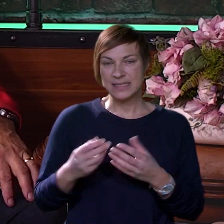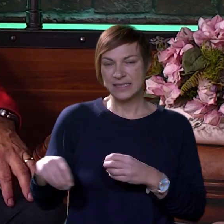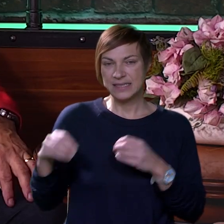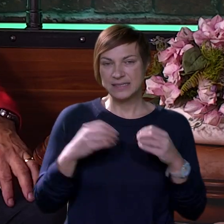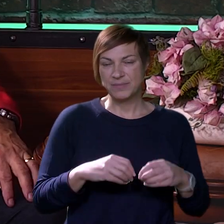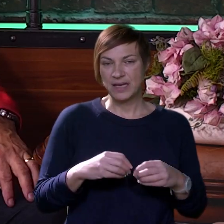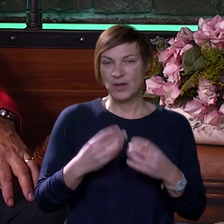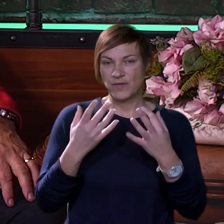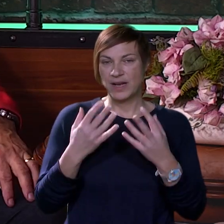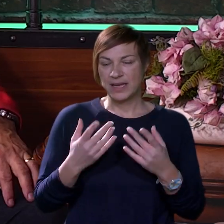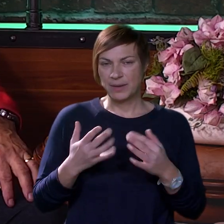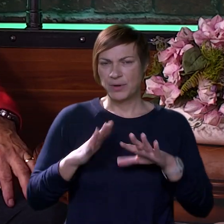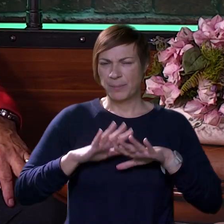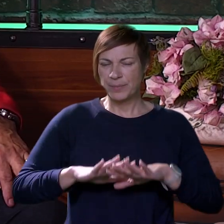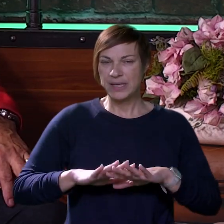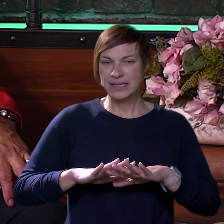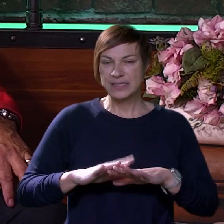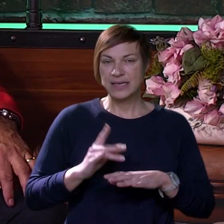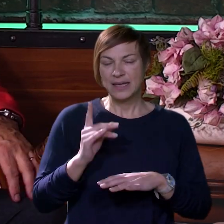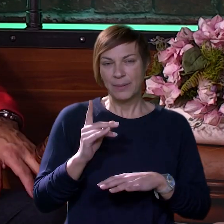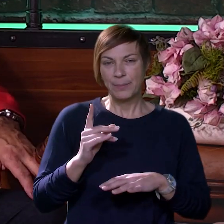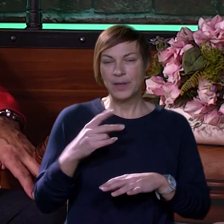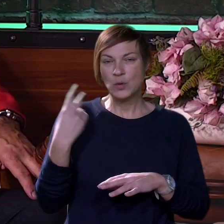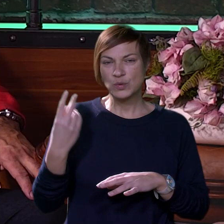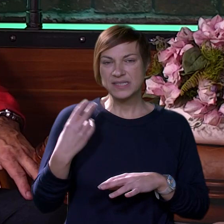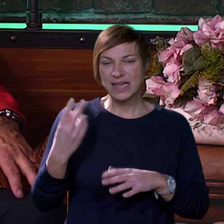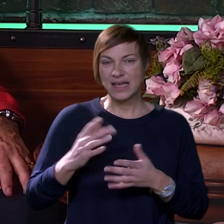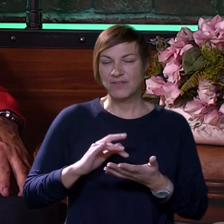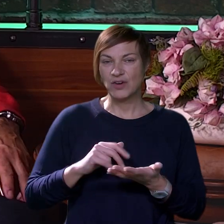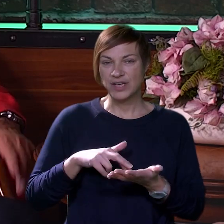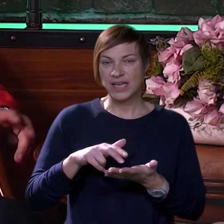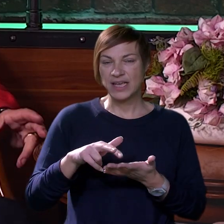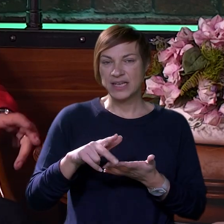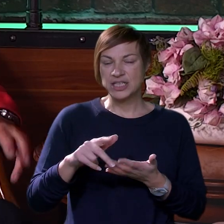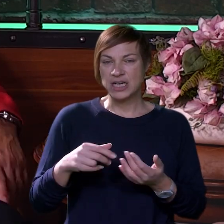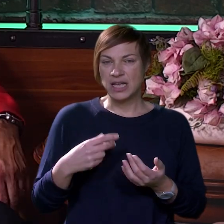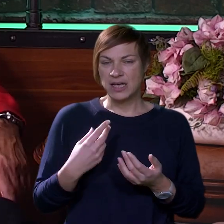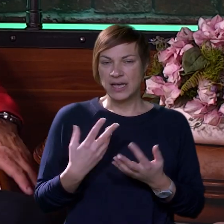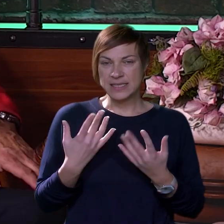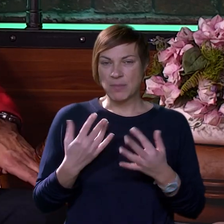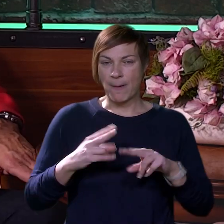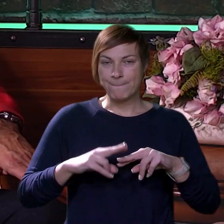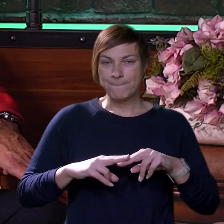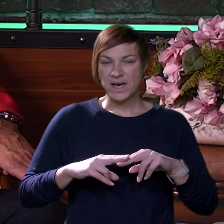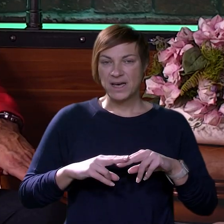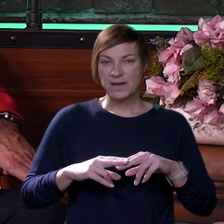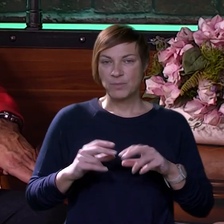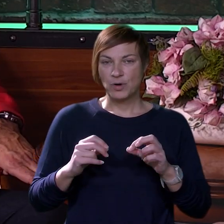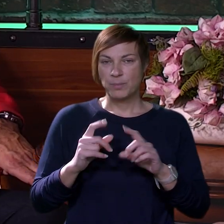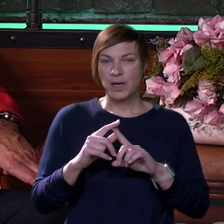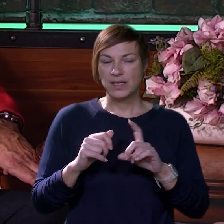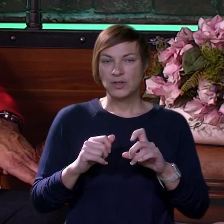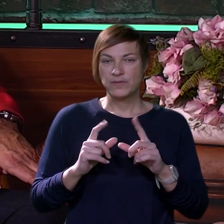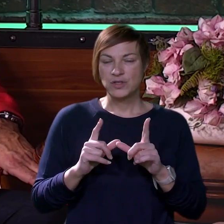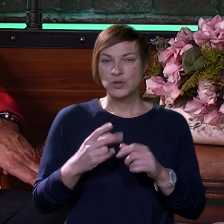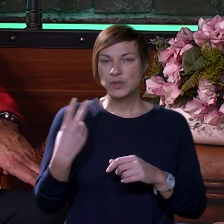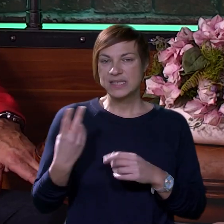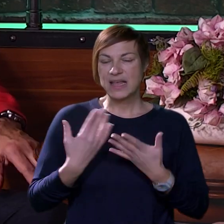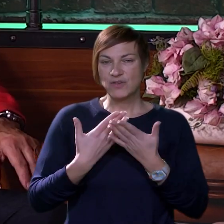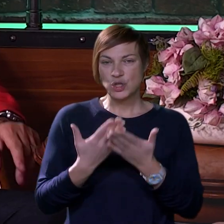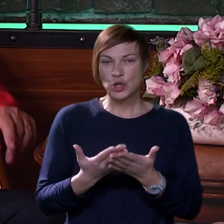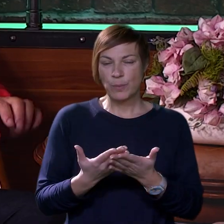u velikom broju i veliki pritisak je bio gore, osobito u Slavoniji. Sve išli smo u dva navrata, bili smo u Lopatovcu i u Slavonskom